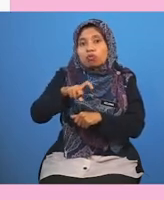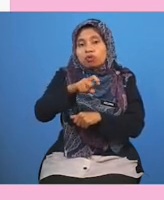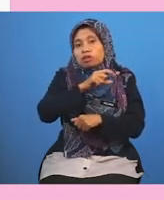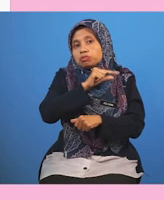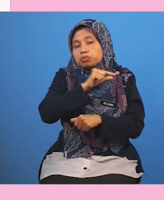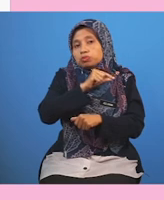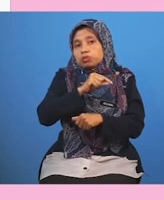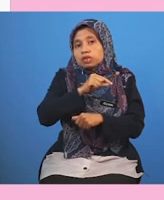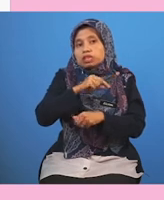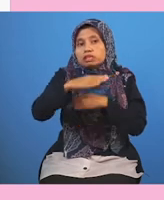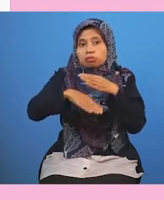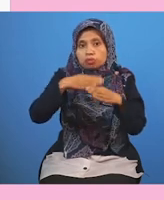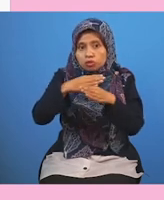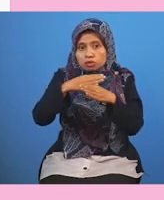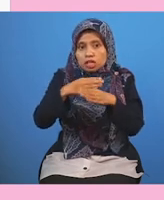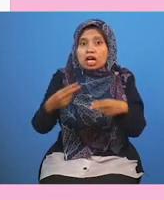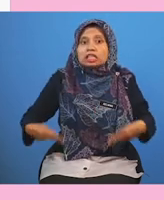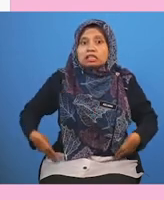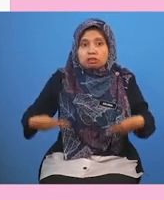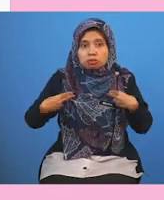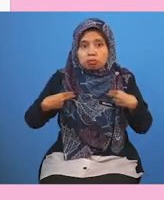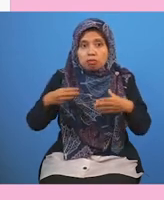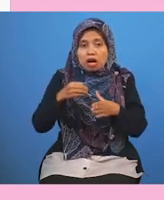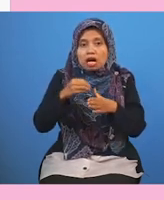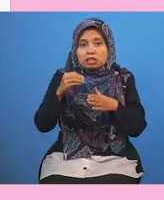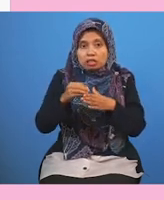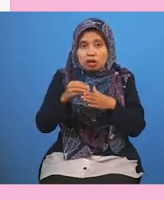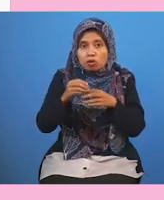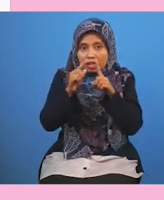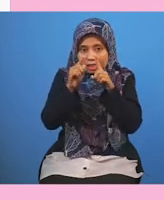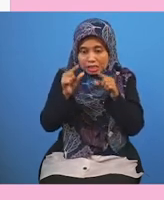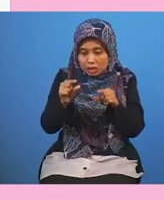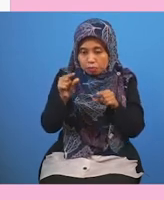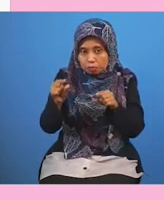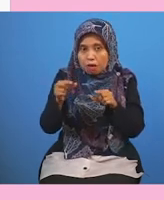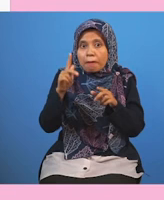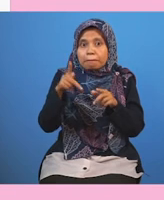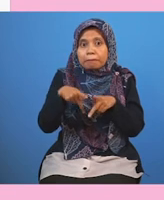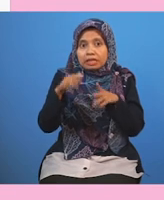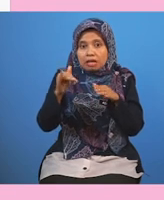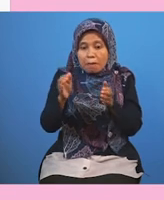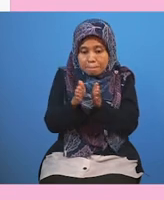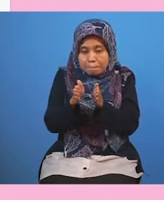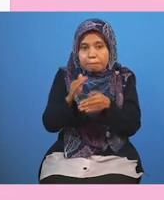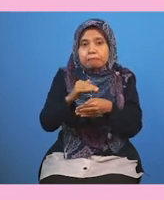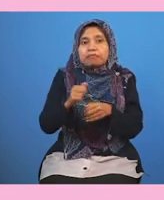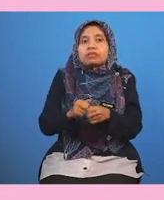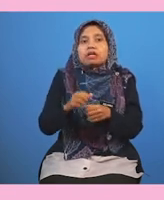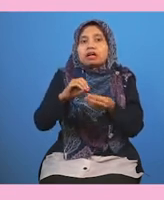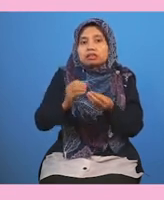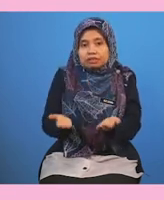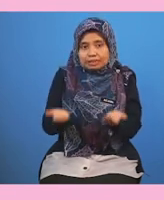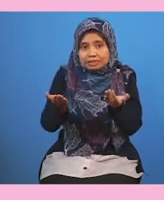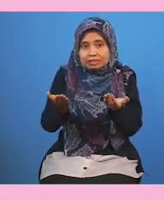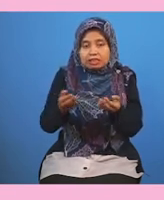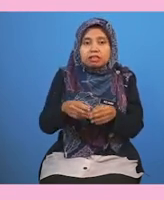yang dibungkus secara hidup atau bilangan kub per pack bagi jenis beku. Yang ketiga,